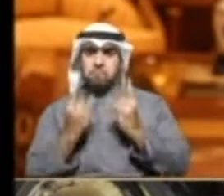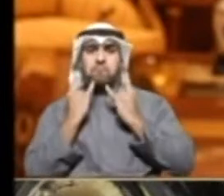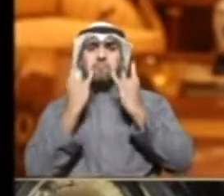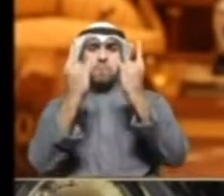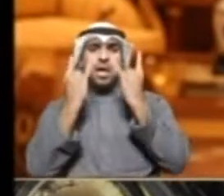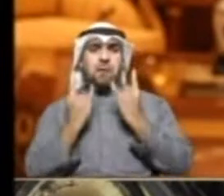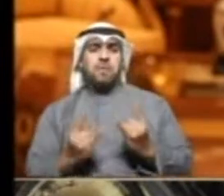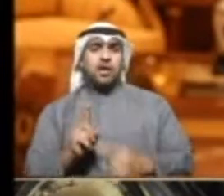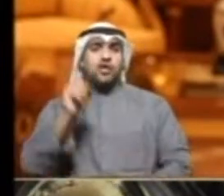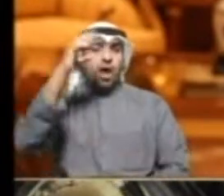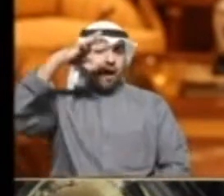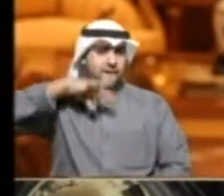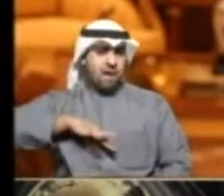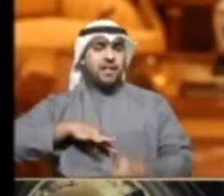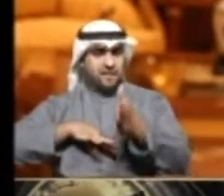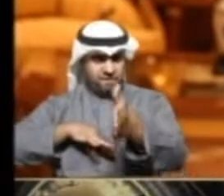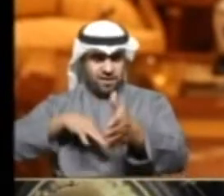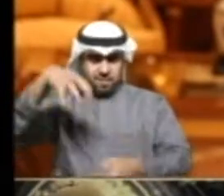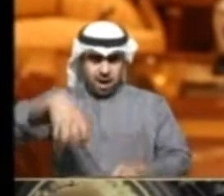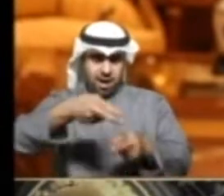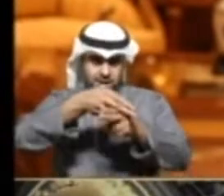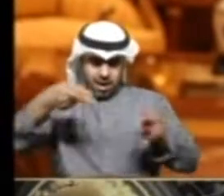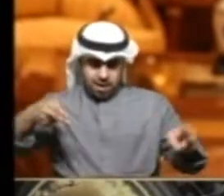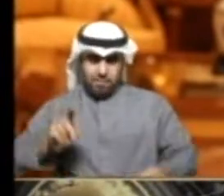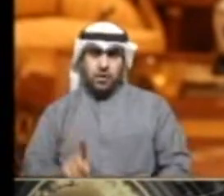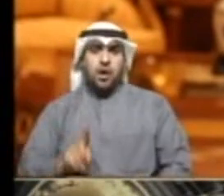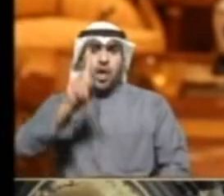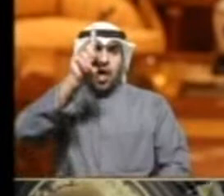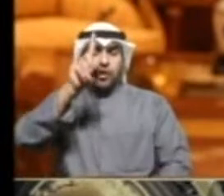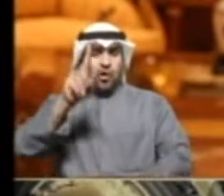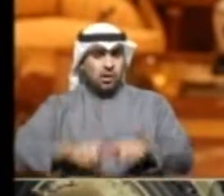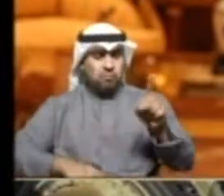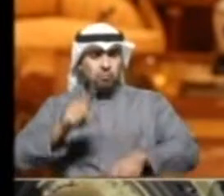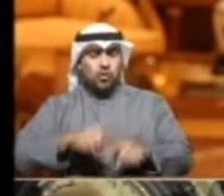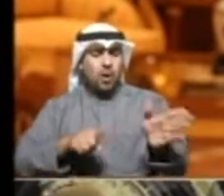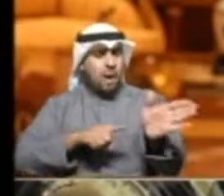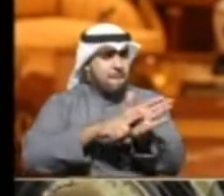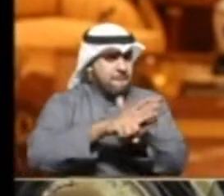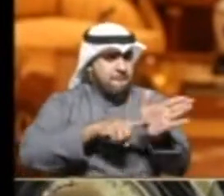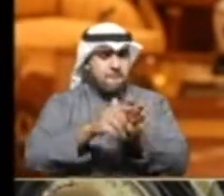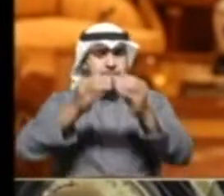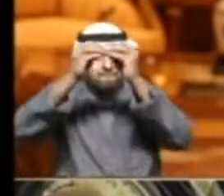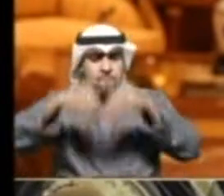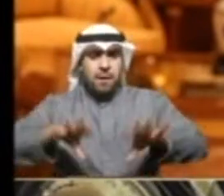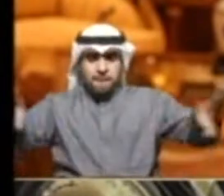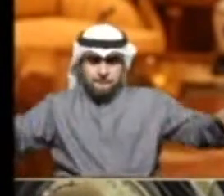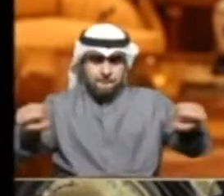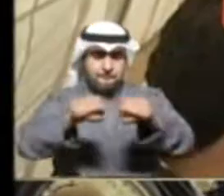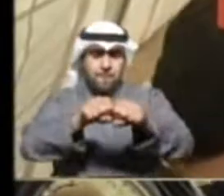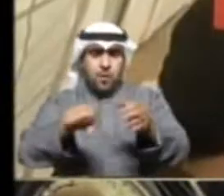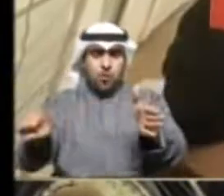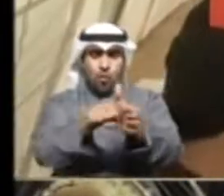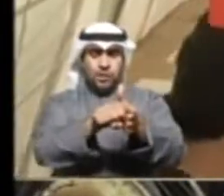يكون دورا بناء مساعدا لوأد فتيل النزاع ولإحلال السلام إن شاء الله